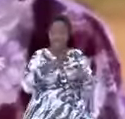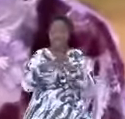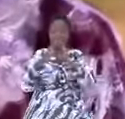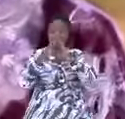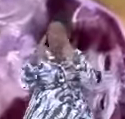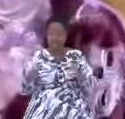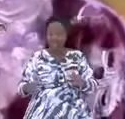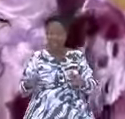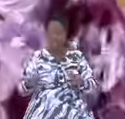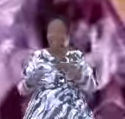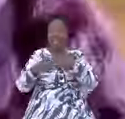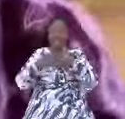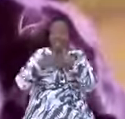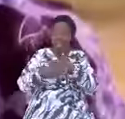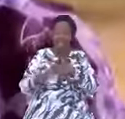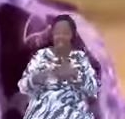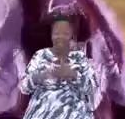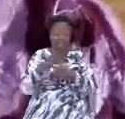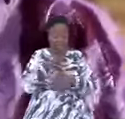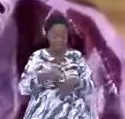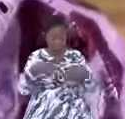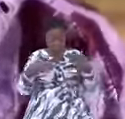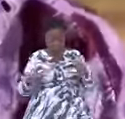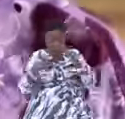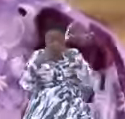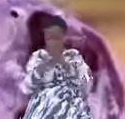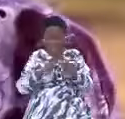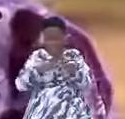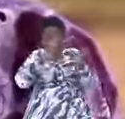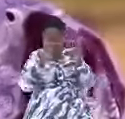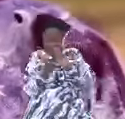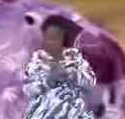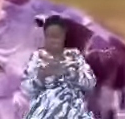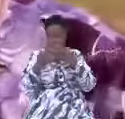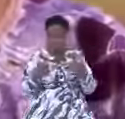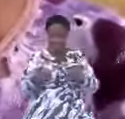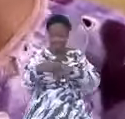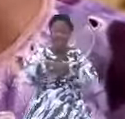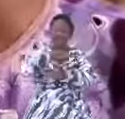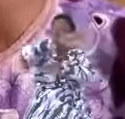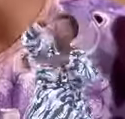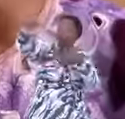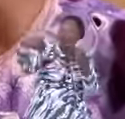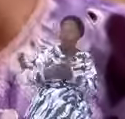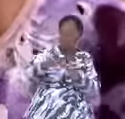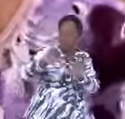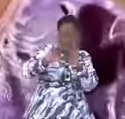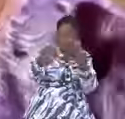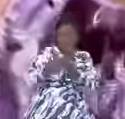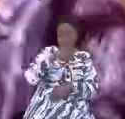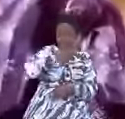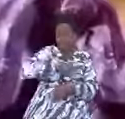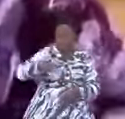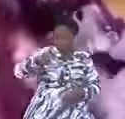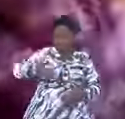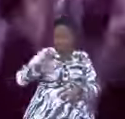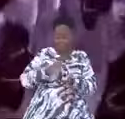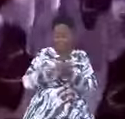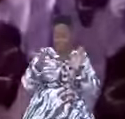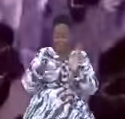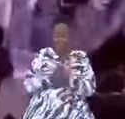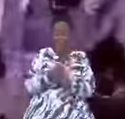je suis maintenant quand même sur le papier tout le monde est revenu toute ma famille est revenue gloire à dieu